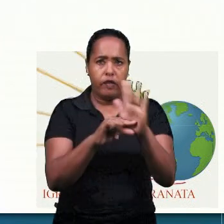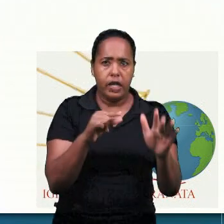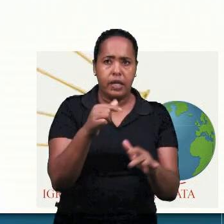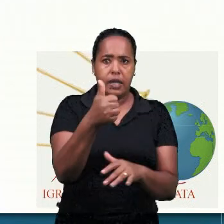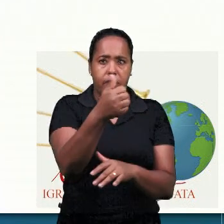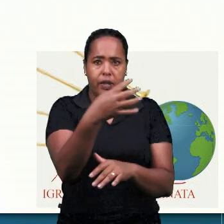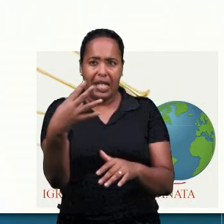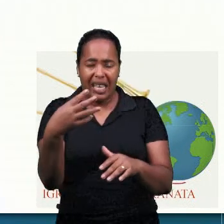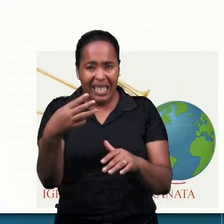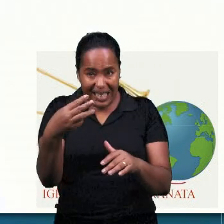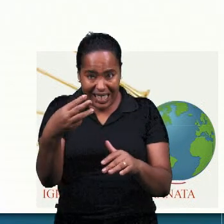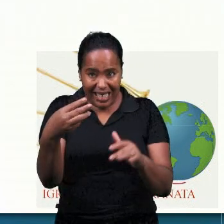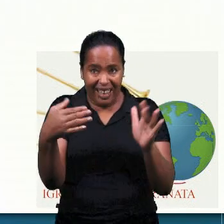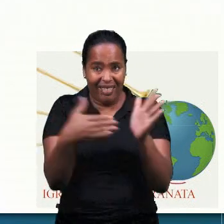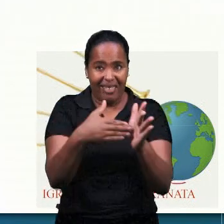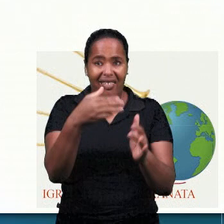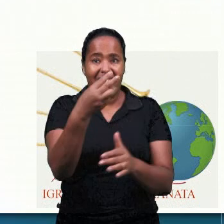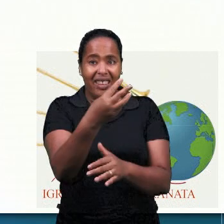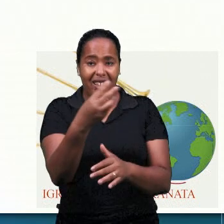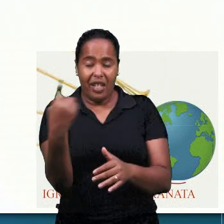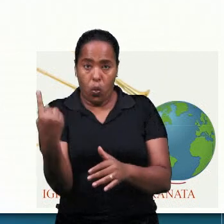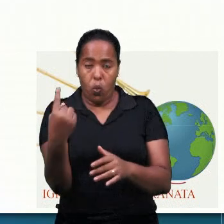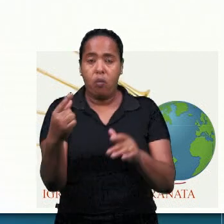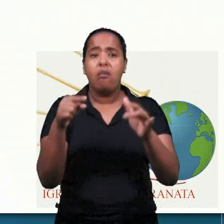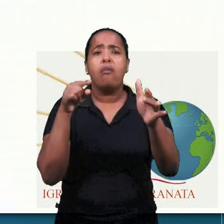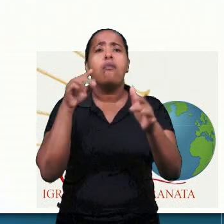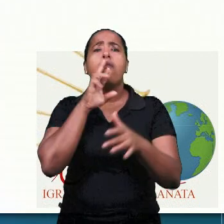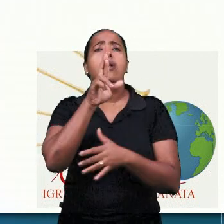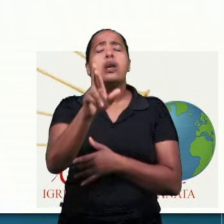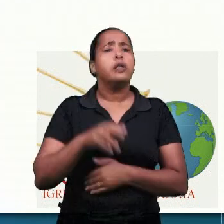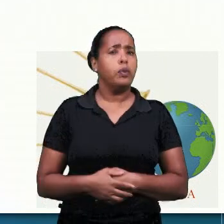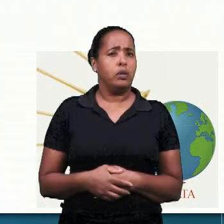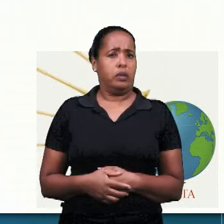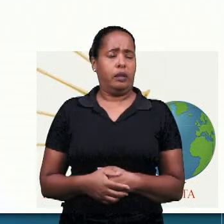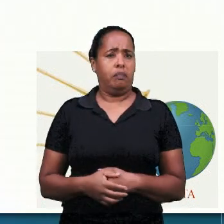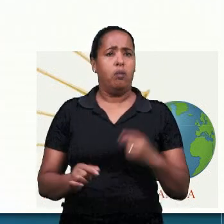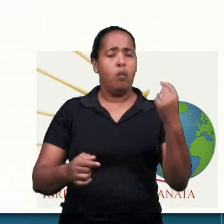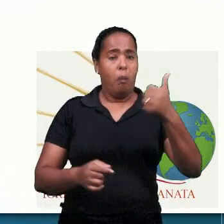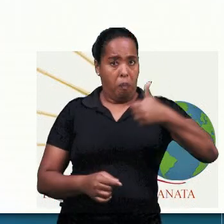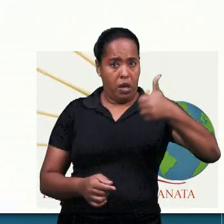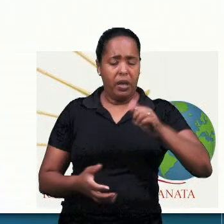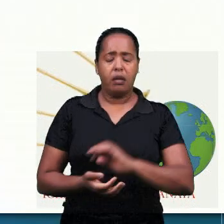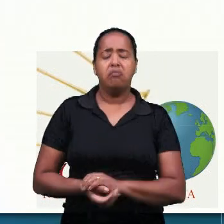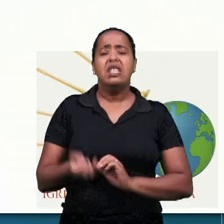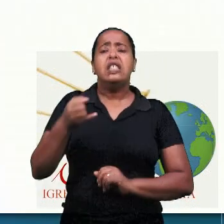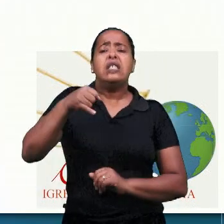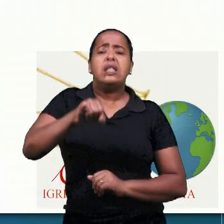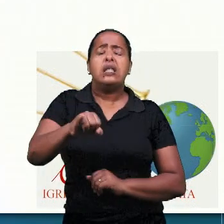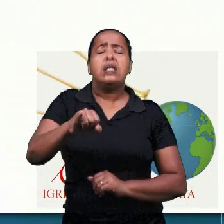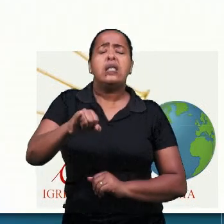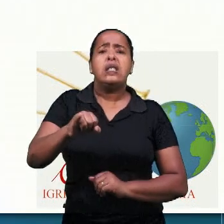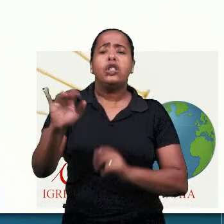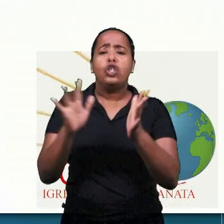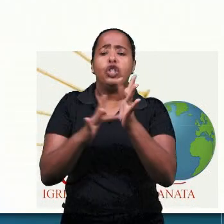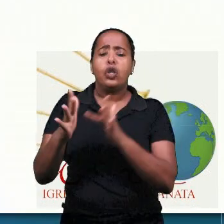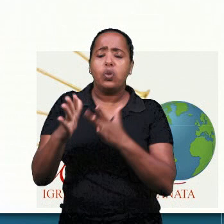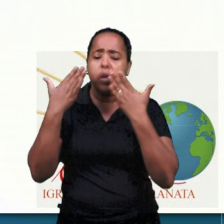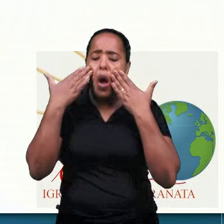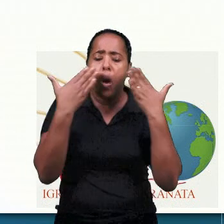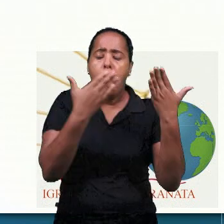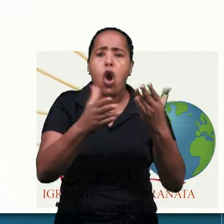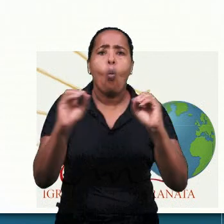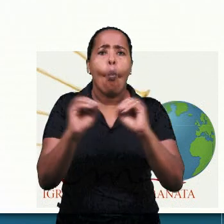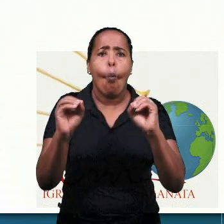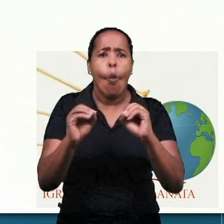Luc, chapitre 24, versets 13 à 31, répondez. D'abord, si Jésus ne se révèle pas à